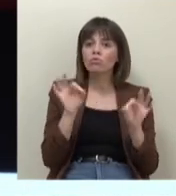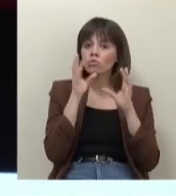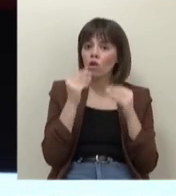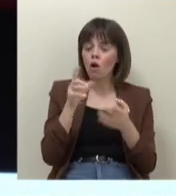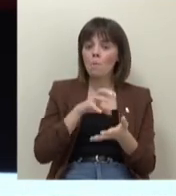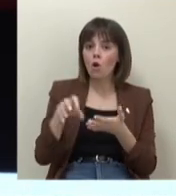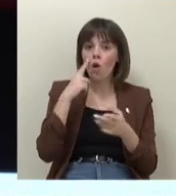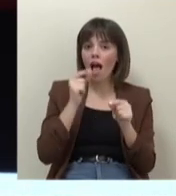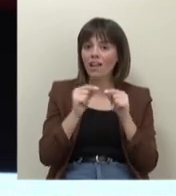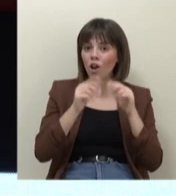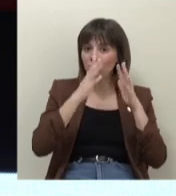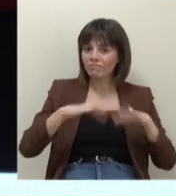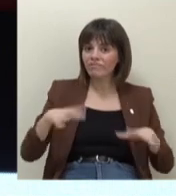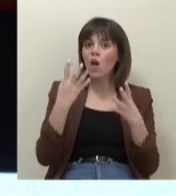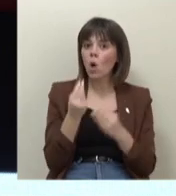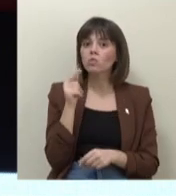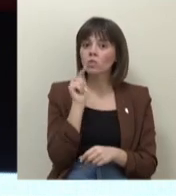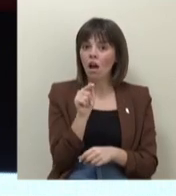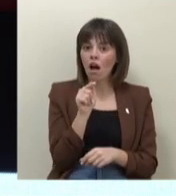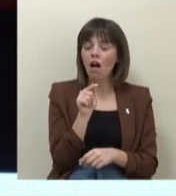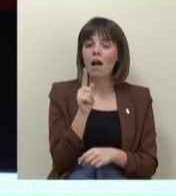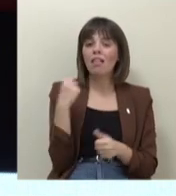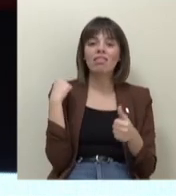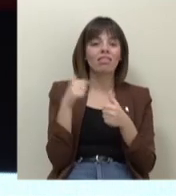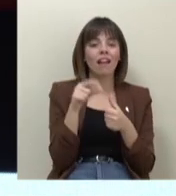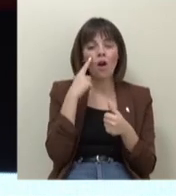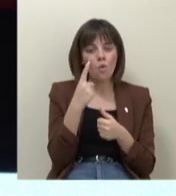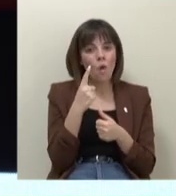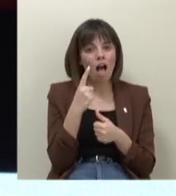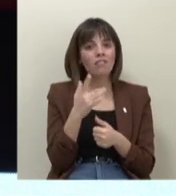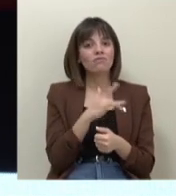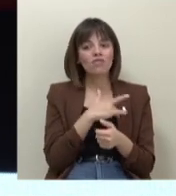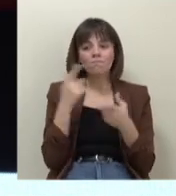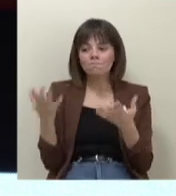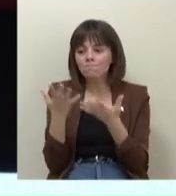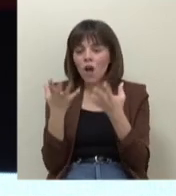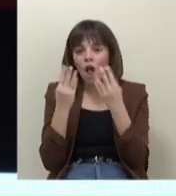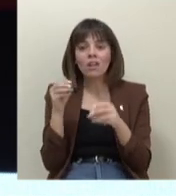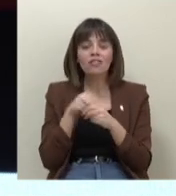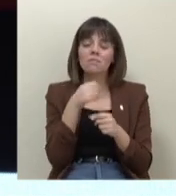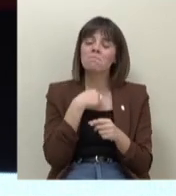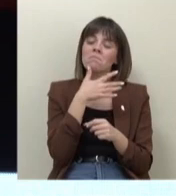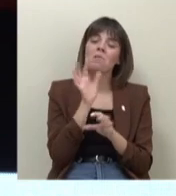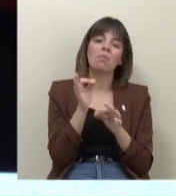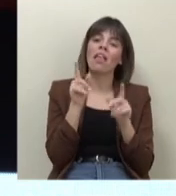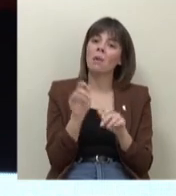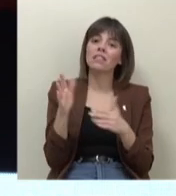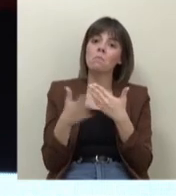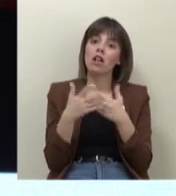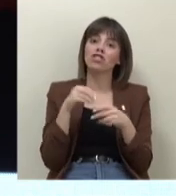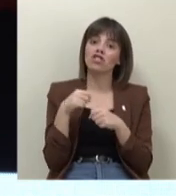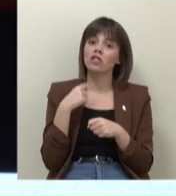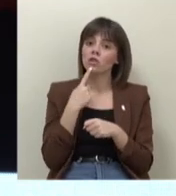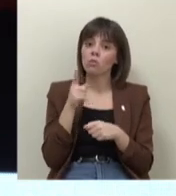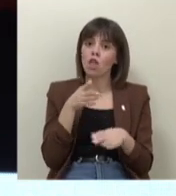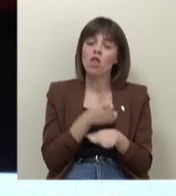bölge ekonomi çökerse orayı bir daha diriltmek için bilmiyorum ne yaparsınız. Bak bu Maraş için söyledim. Ve